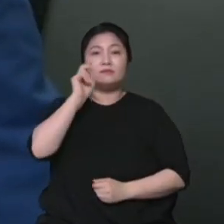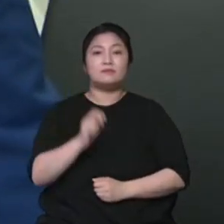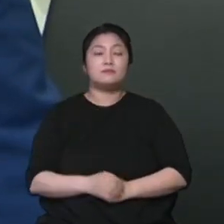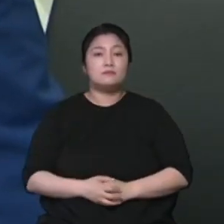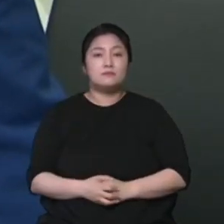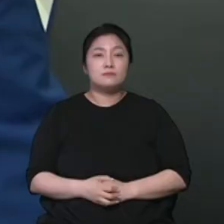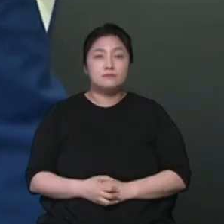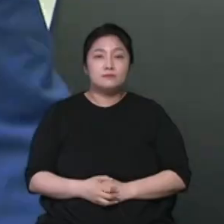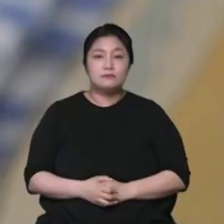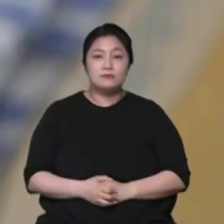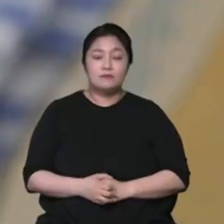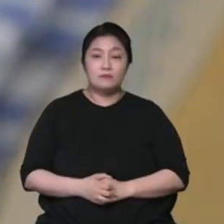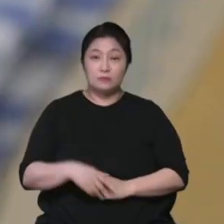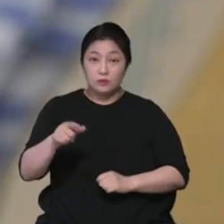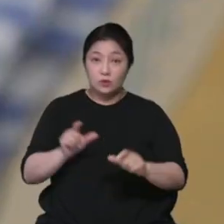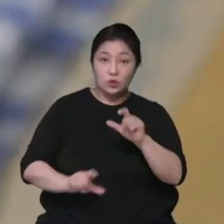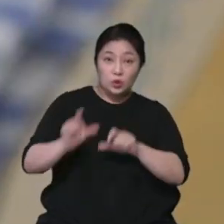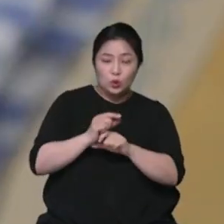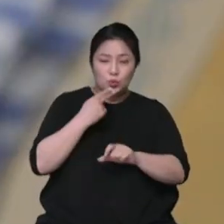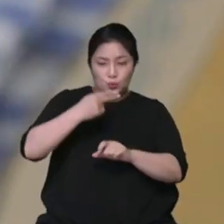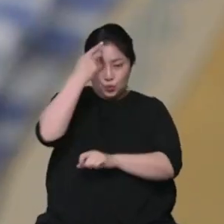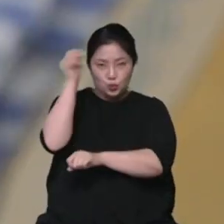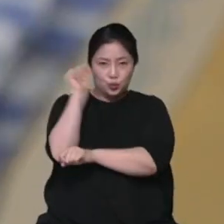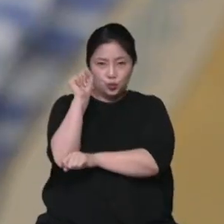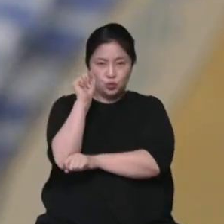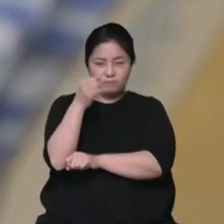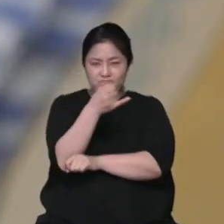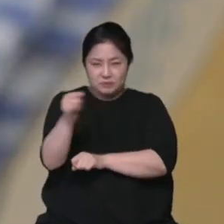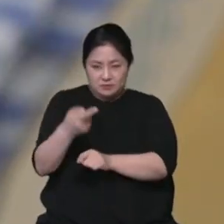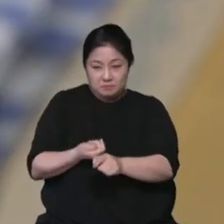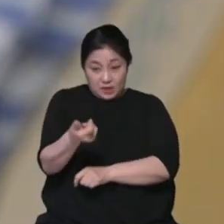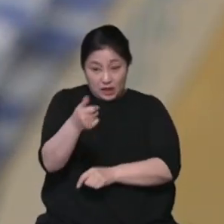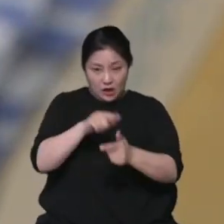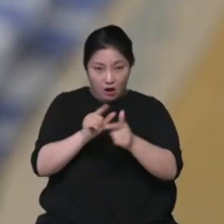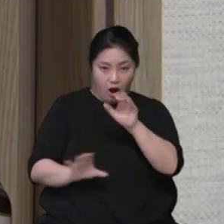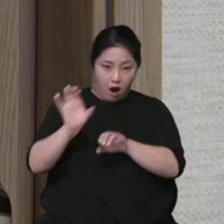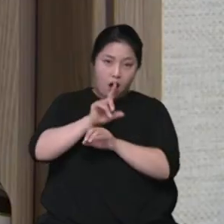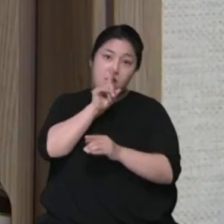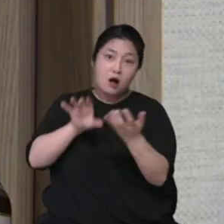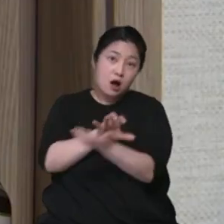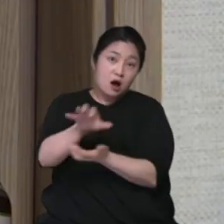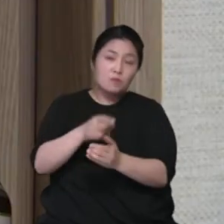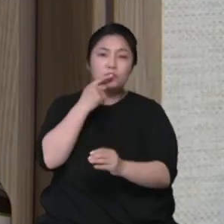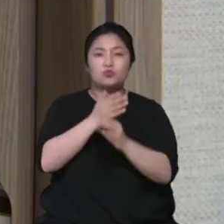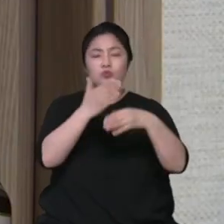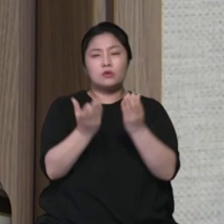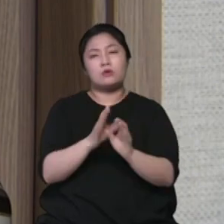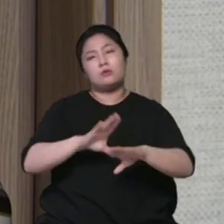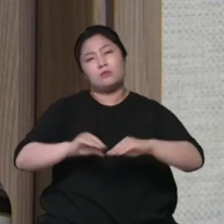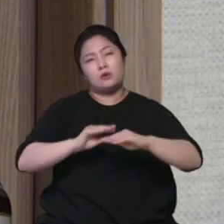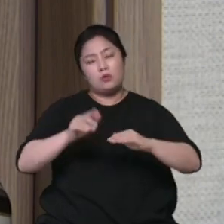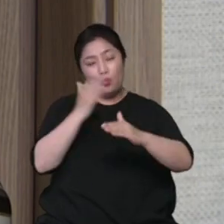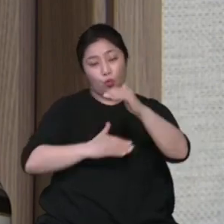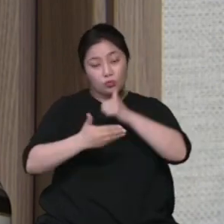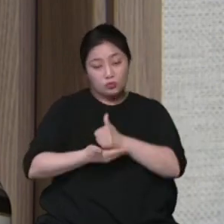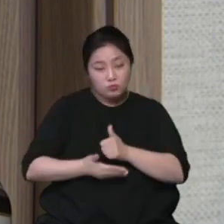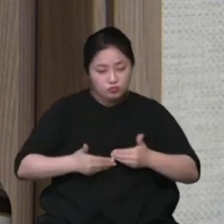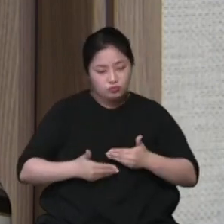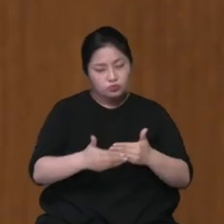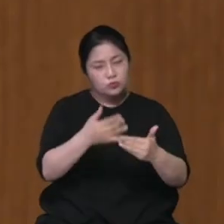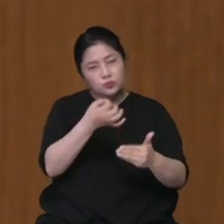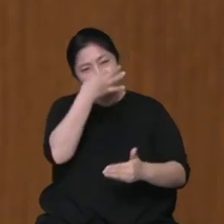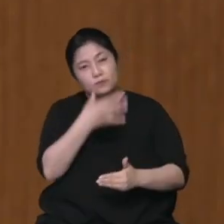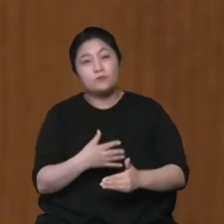전망됩니다. 여기에 음주운전 기준을 두고 논란까지 가중되면서 민주당이 풀어야 할 공천 과제가